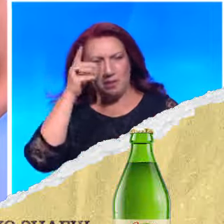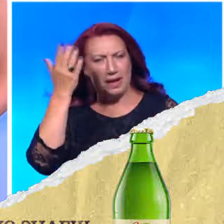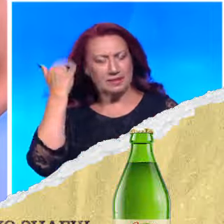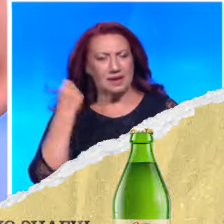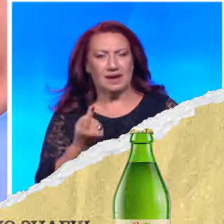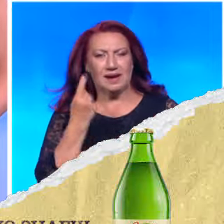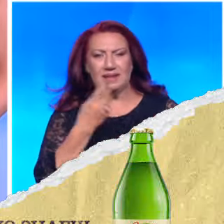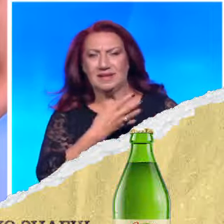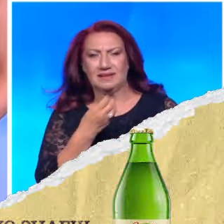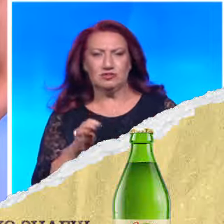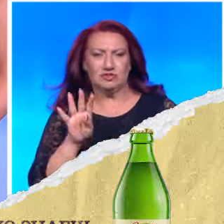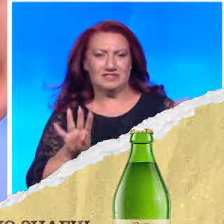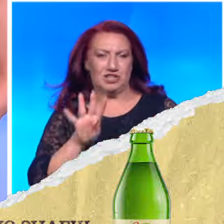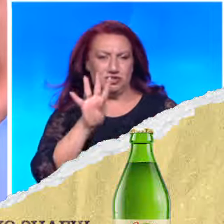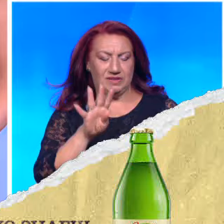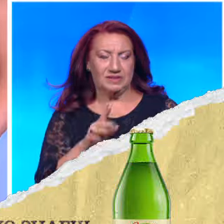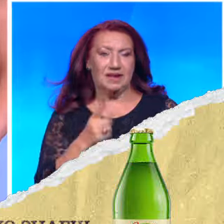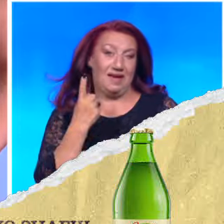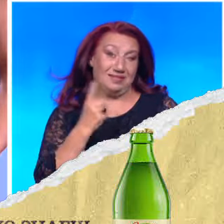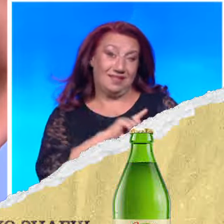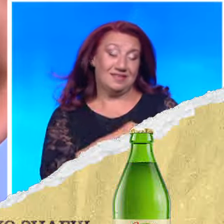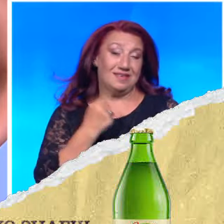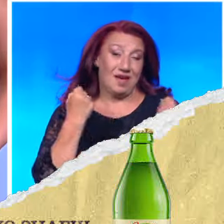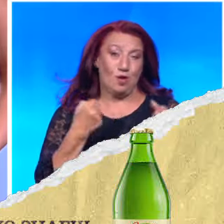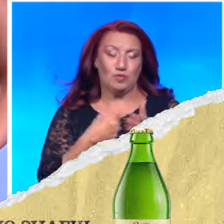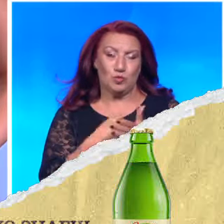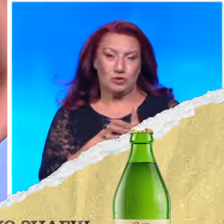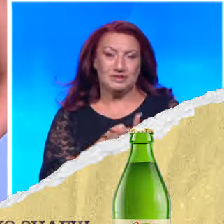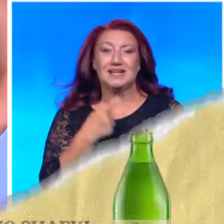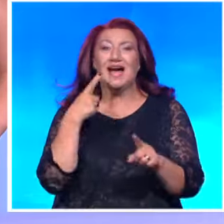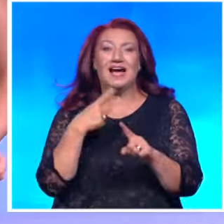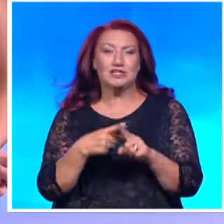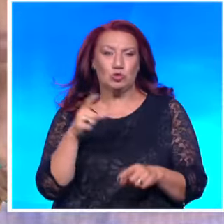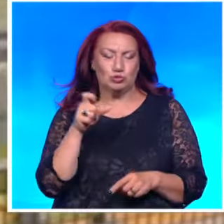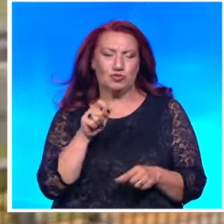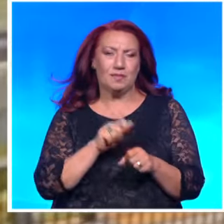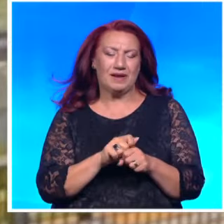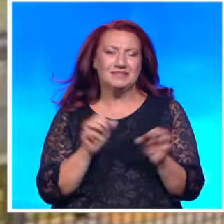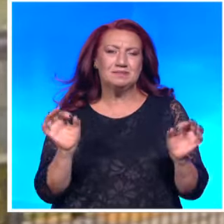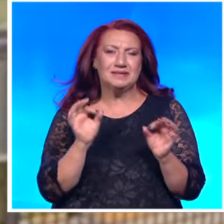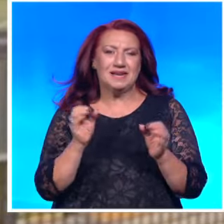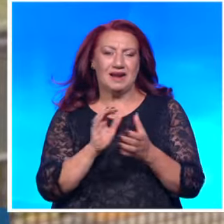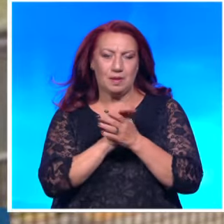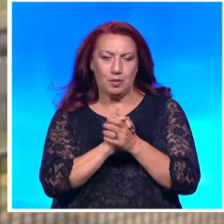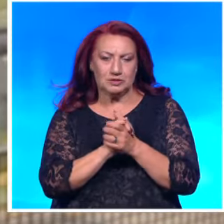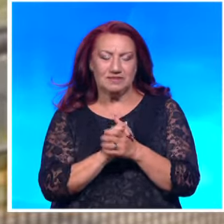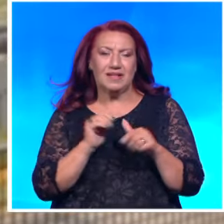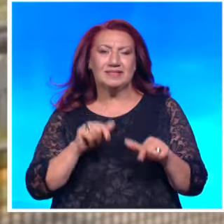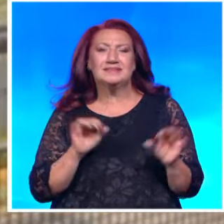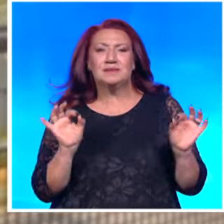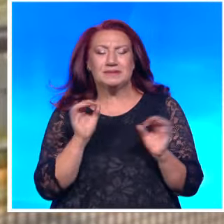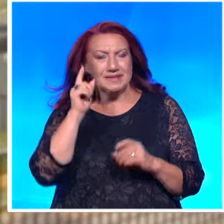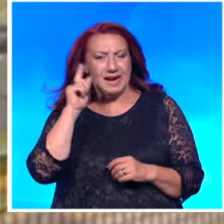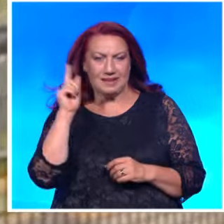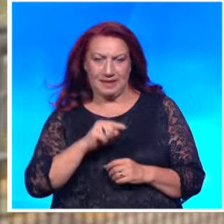на славното американско лято, Христо Стоичков, отправи специален поздрав. Днес е един специален ден. Знаете